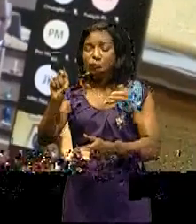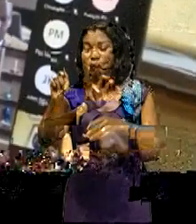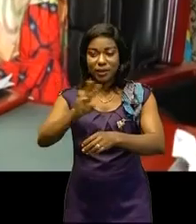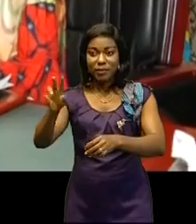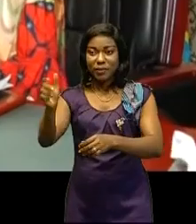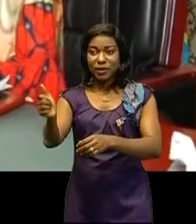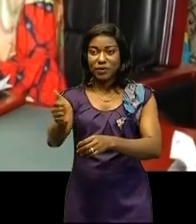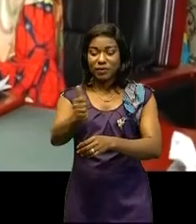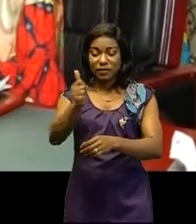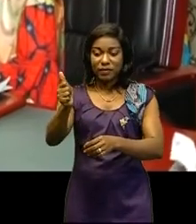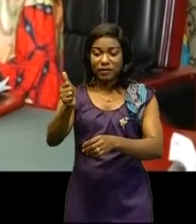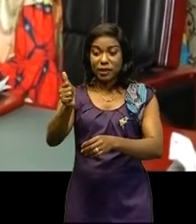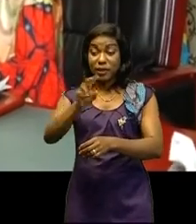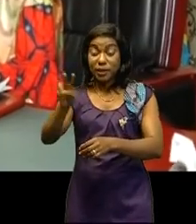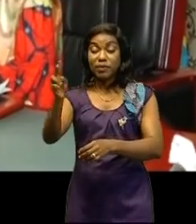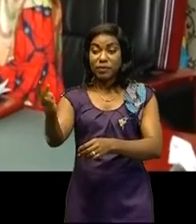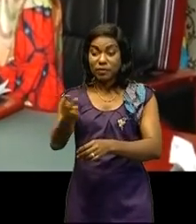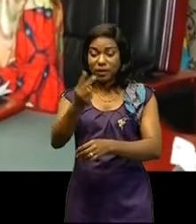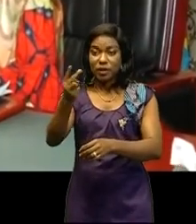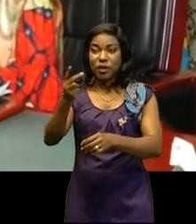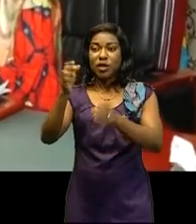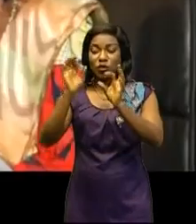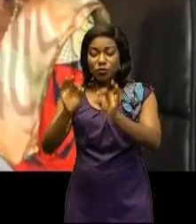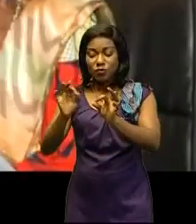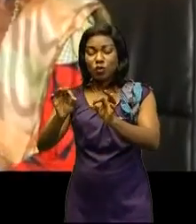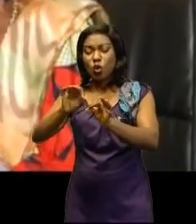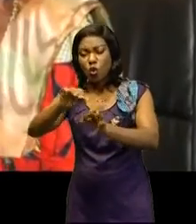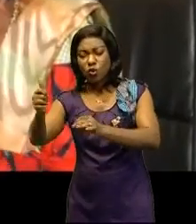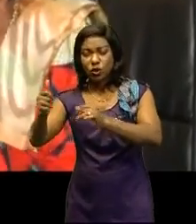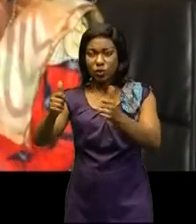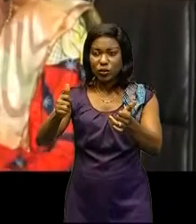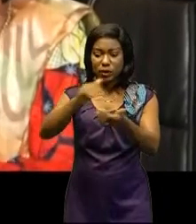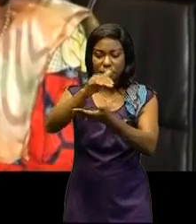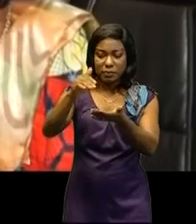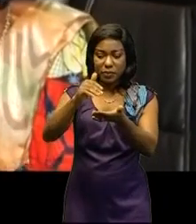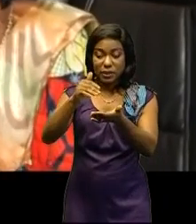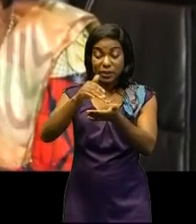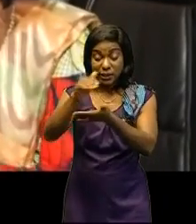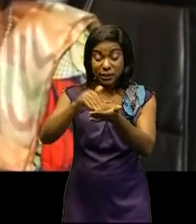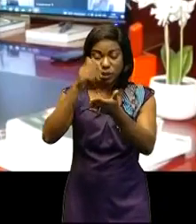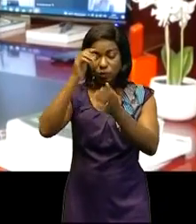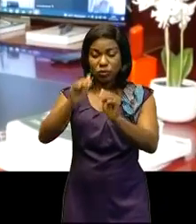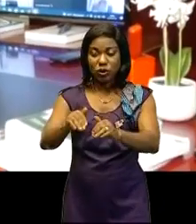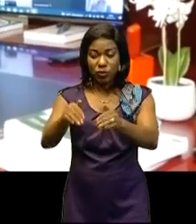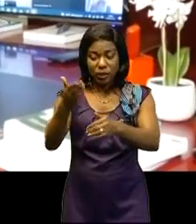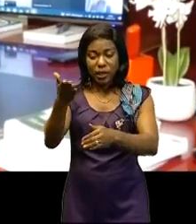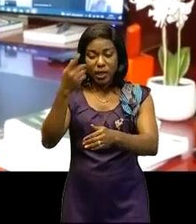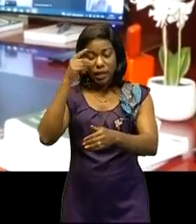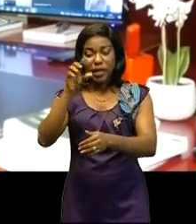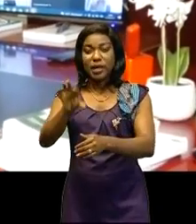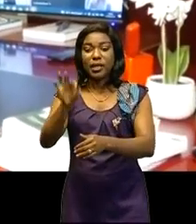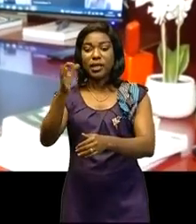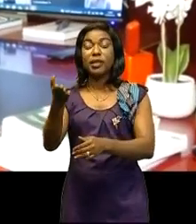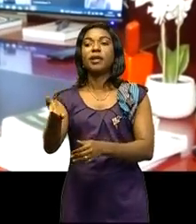dans les sites suisses indiqués et les nouveaux sites identifiés. Le président de la République, chef de l'État,